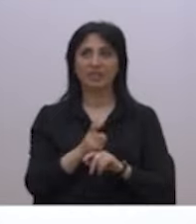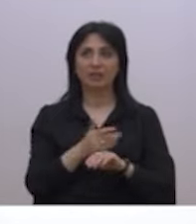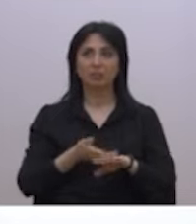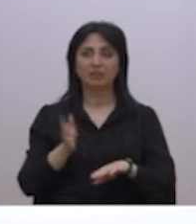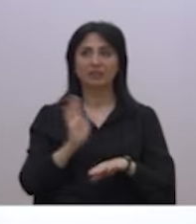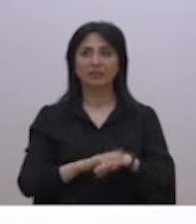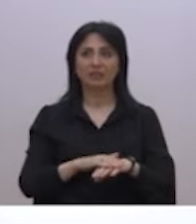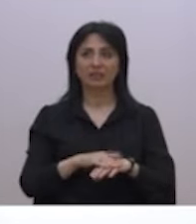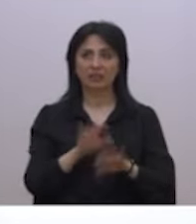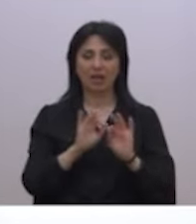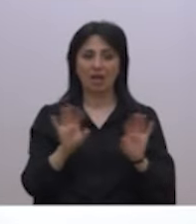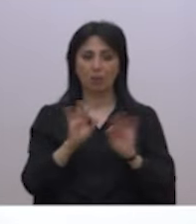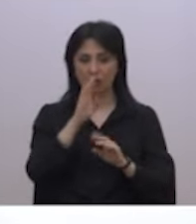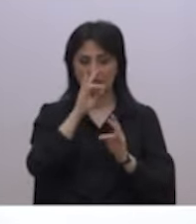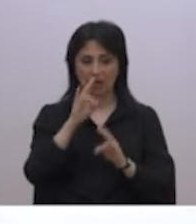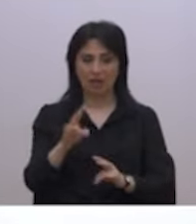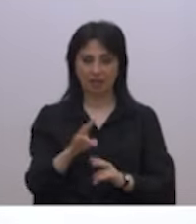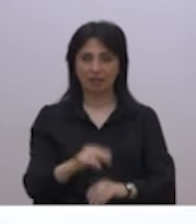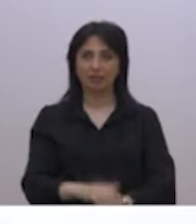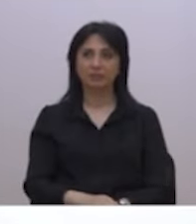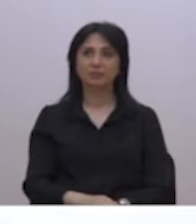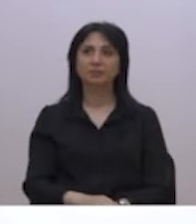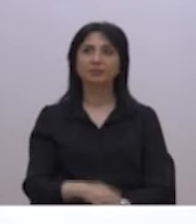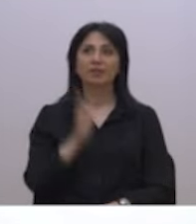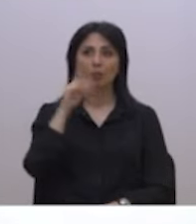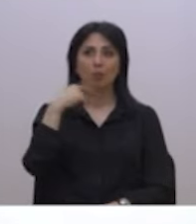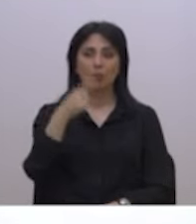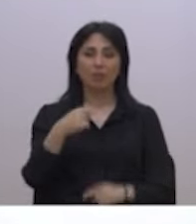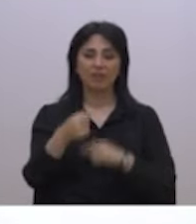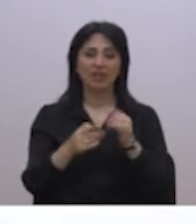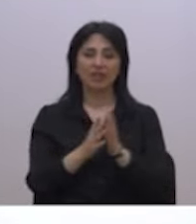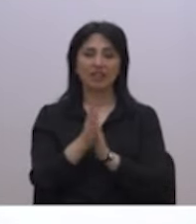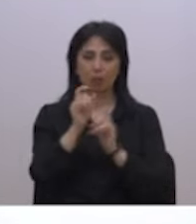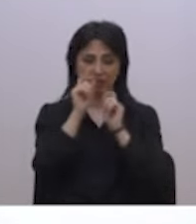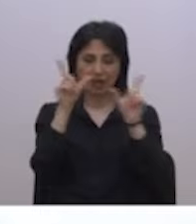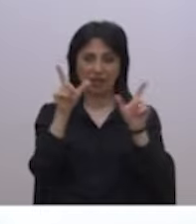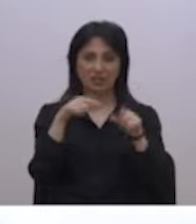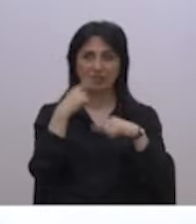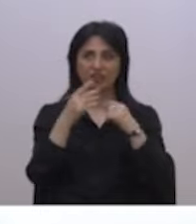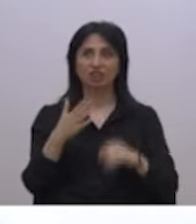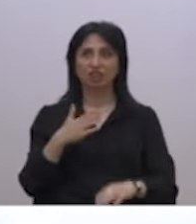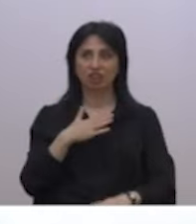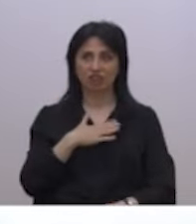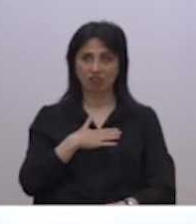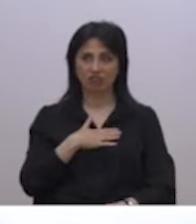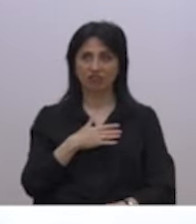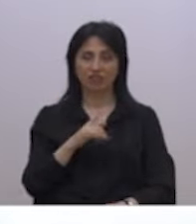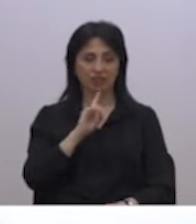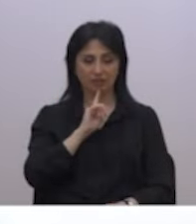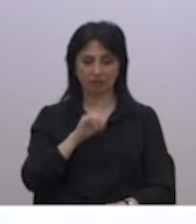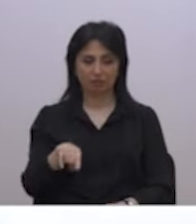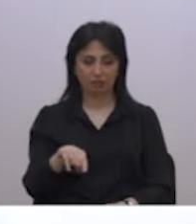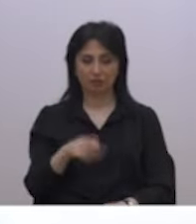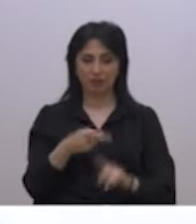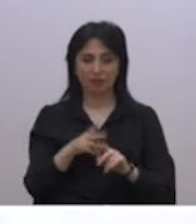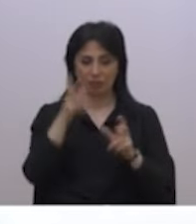მძიმე გამოცხადებული ღალატის ქრონიკისა. მომავალმა თაობამ გაიღვიძა და თქვა, რომ ჩვენ არ ვაპირებთ